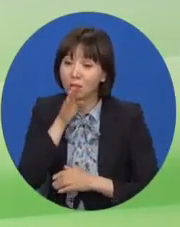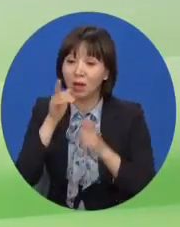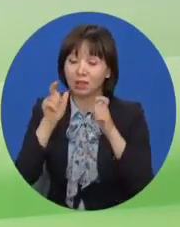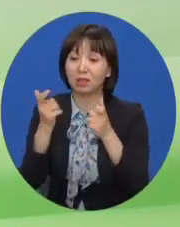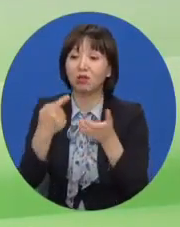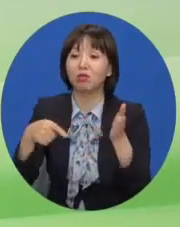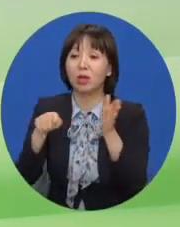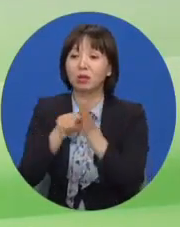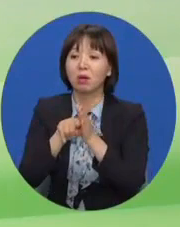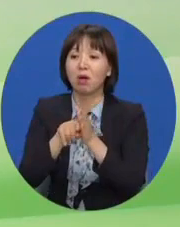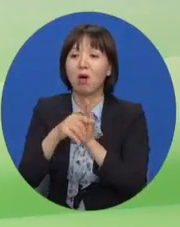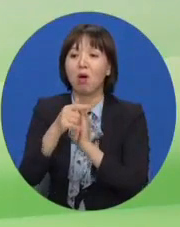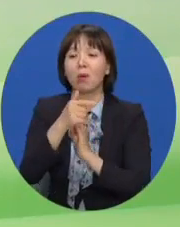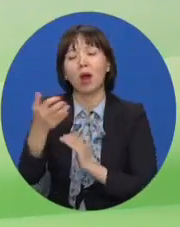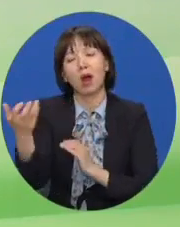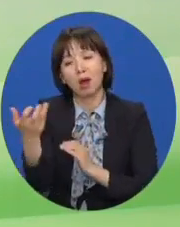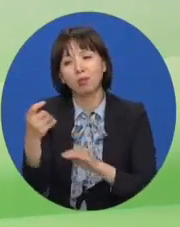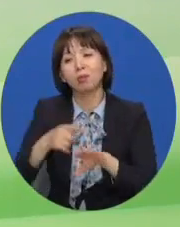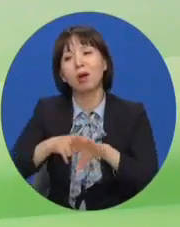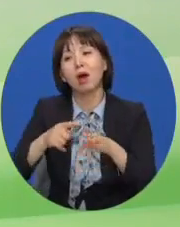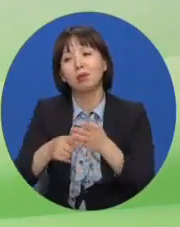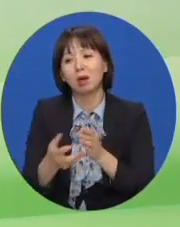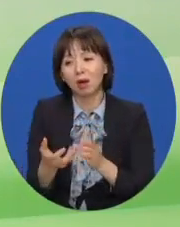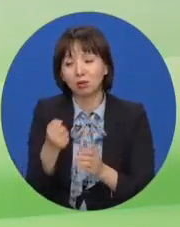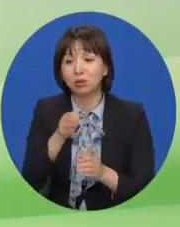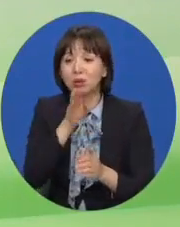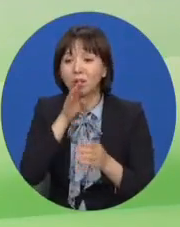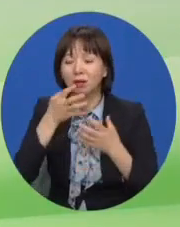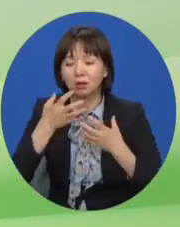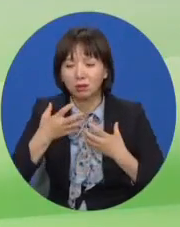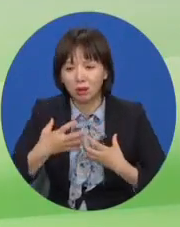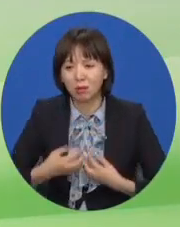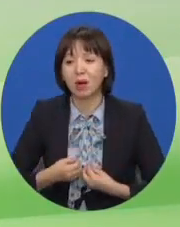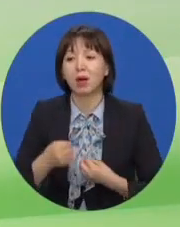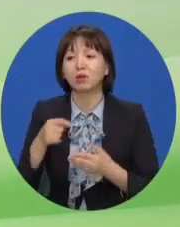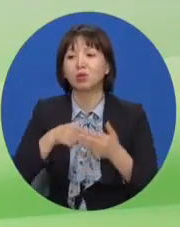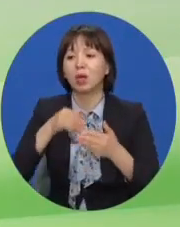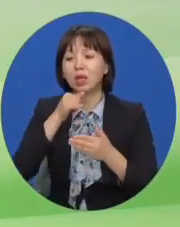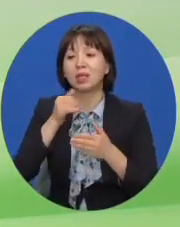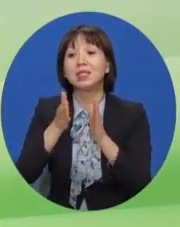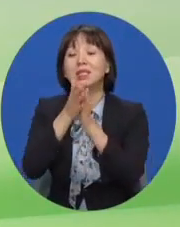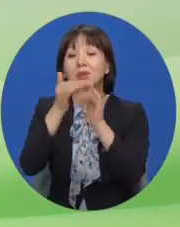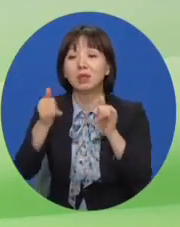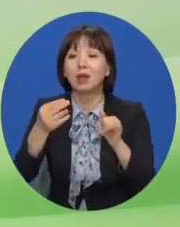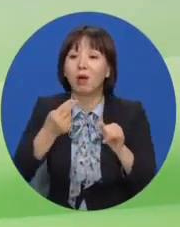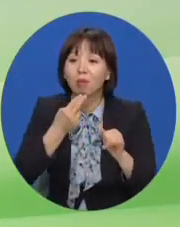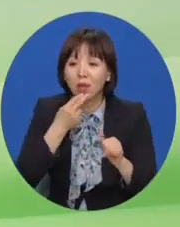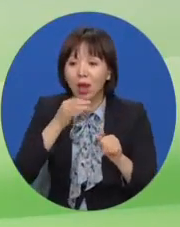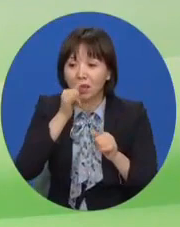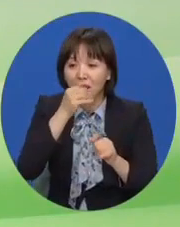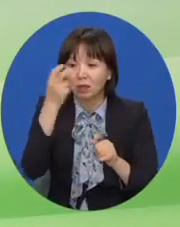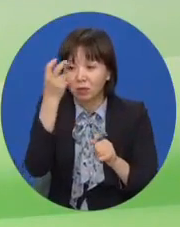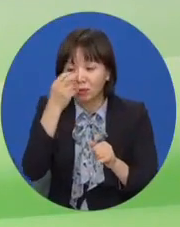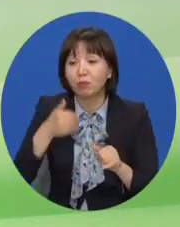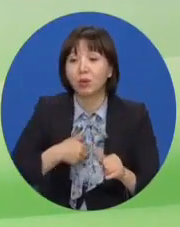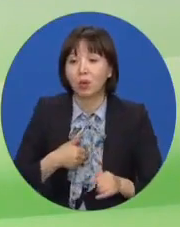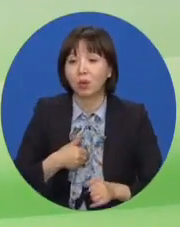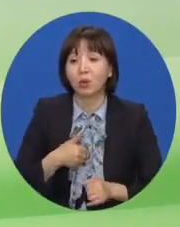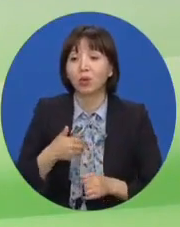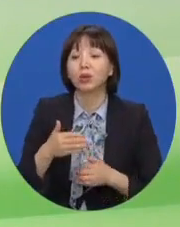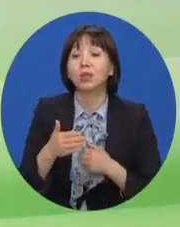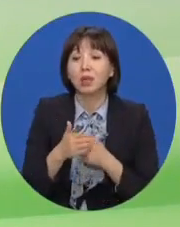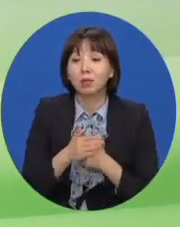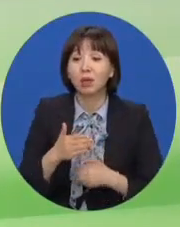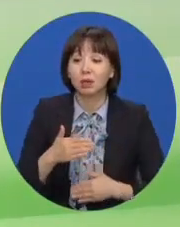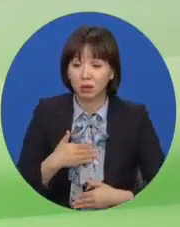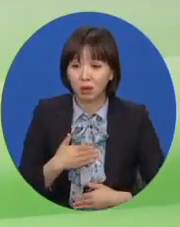위해서 얼마나 아픈 마음으로 정말 절망 속에 있는 이 시민들이 혹시 없는가 돌아봐야 합니다. 저는 그래서